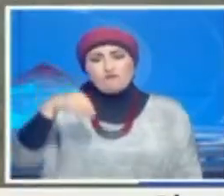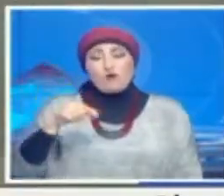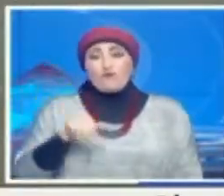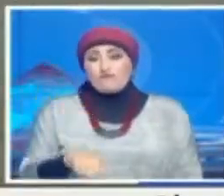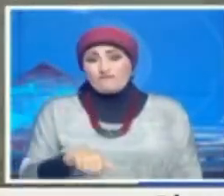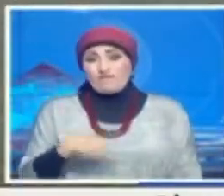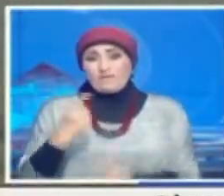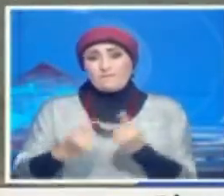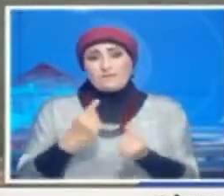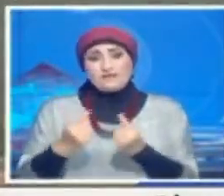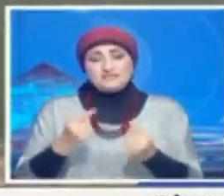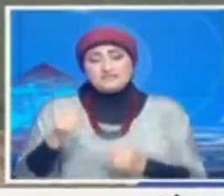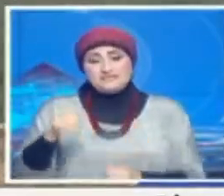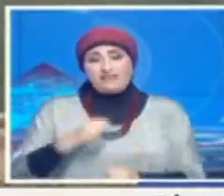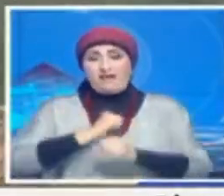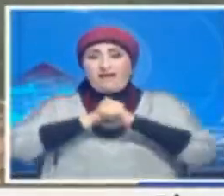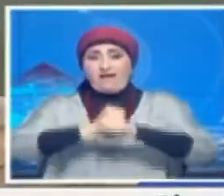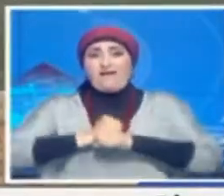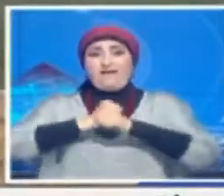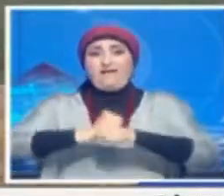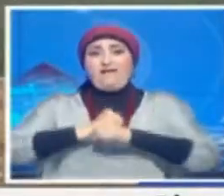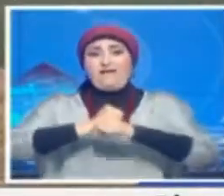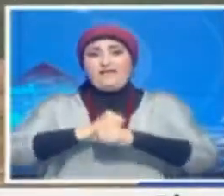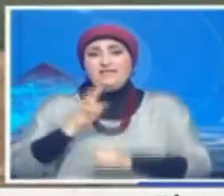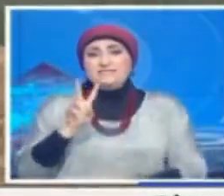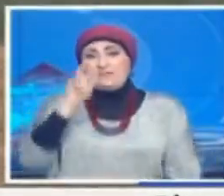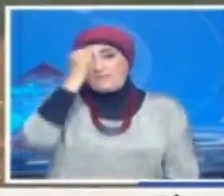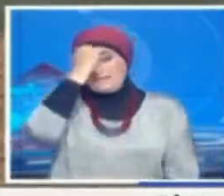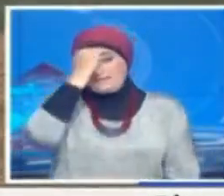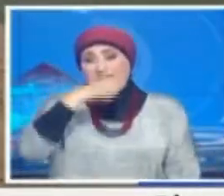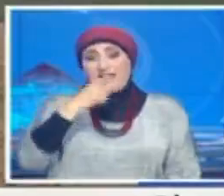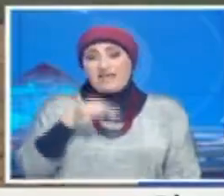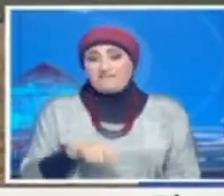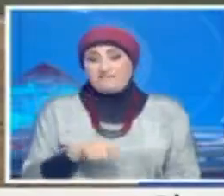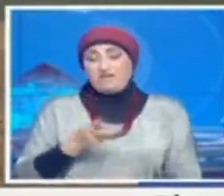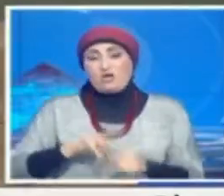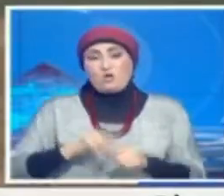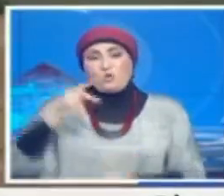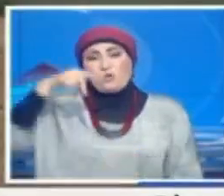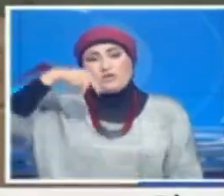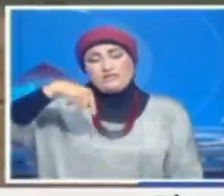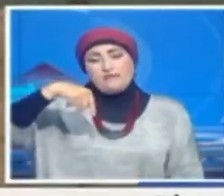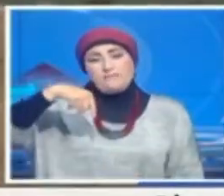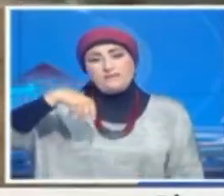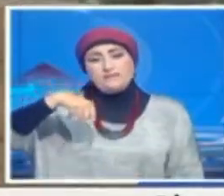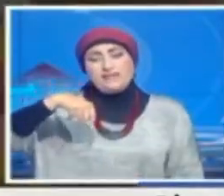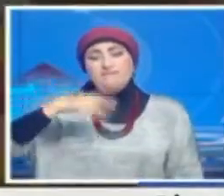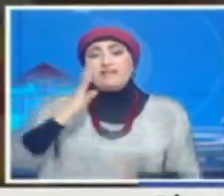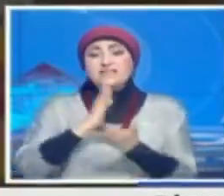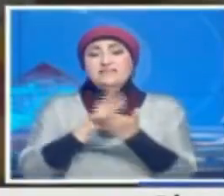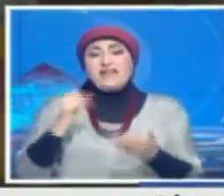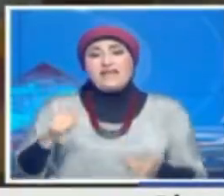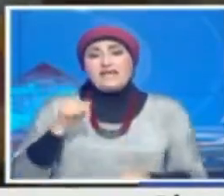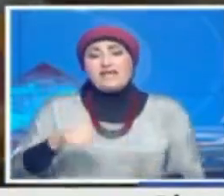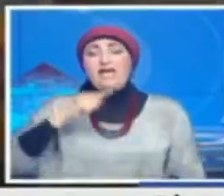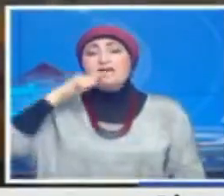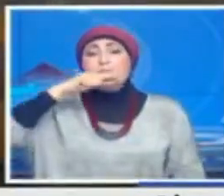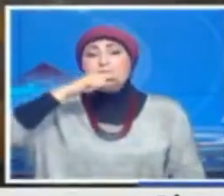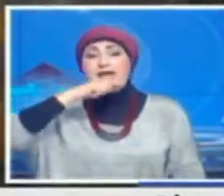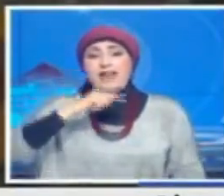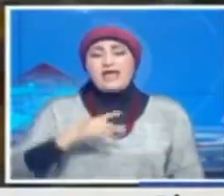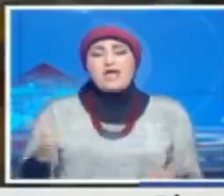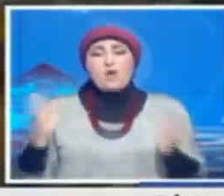مزرعة للنخيل تضم 7000 فسيلة و18 ثلاجة لحفظ التمور،